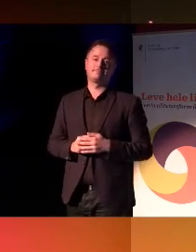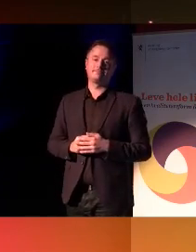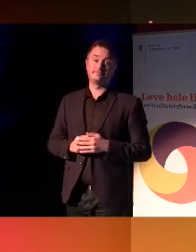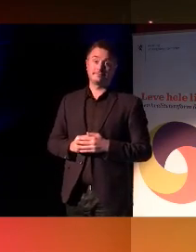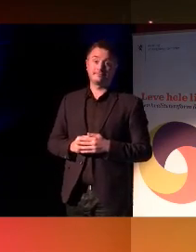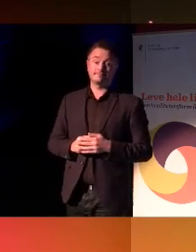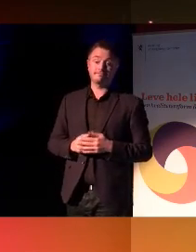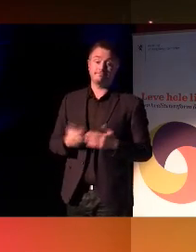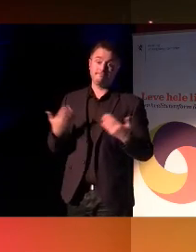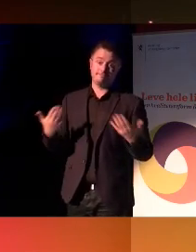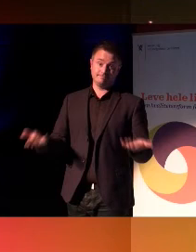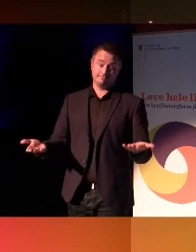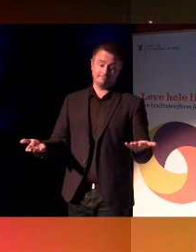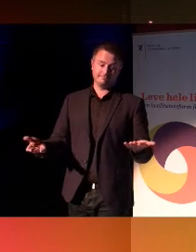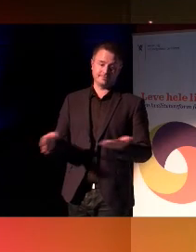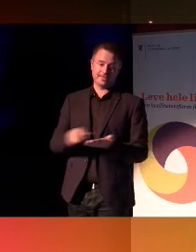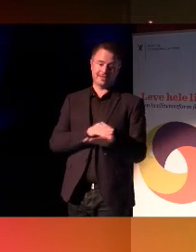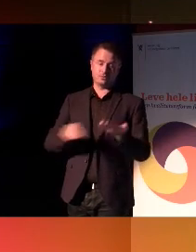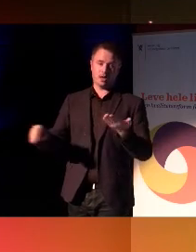Og dette var det vi annonserte.